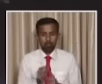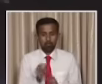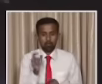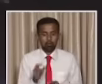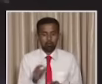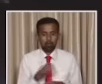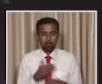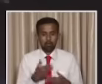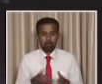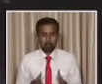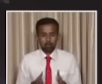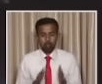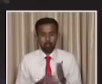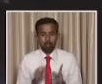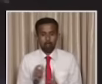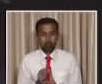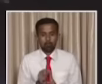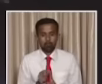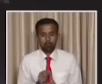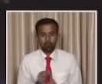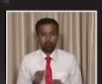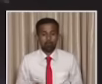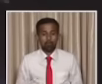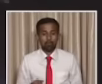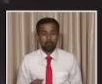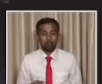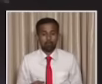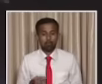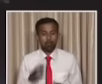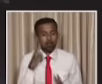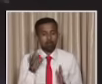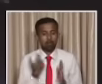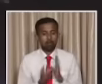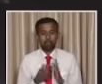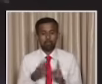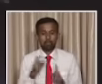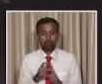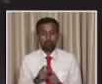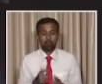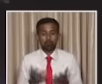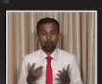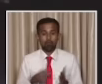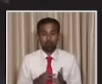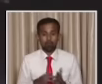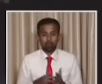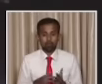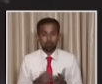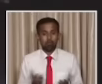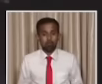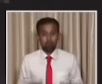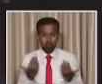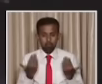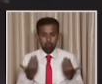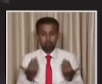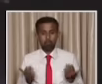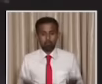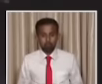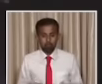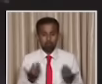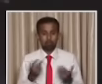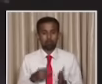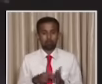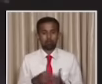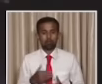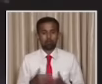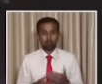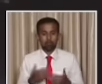හිටියේ කැබිනට් ඇමතිවරයා විදියට අද ඒ රත්නපුර දිස්ත්‍රික්කේ විශාල ව්‍යාපෘති ප්‍රමාණයක් එතුමා ආරම්භ කරා ඒ ආරම්භ කරපු ව්‍යාපෘති